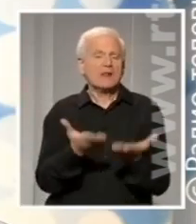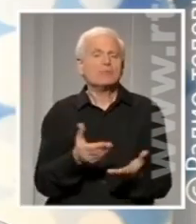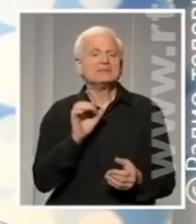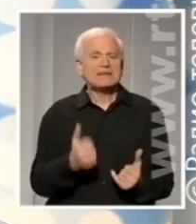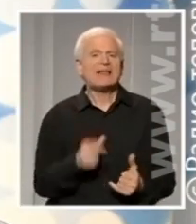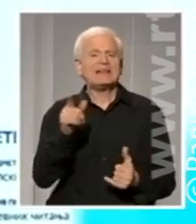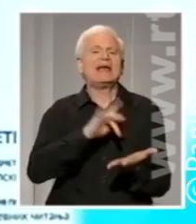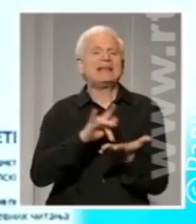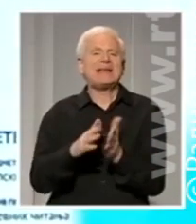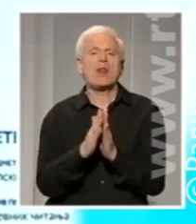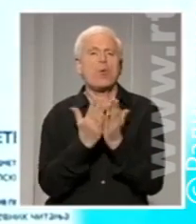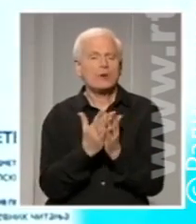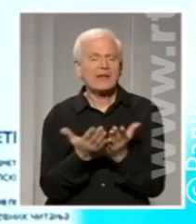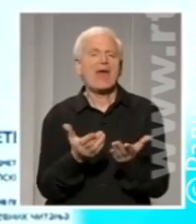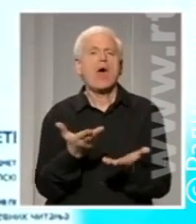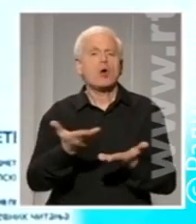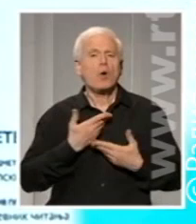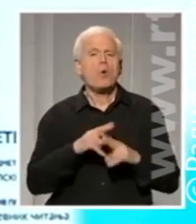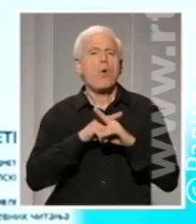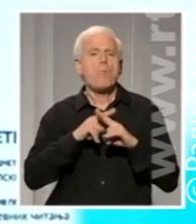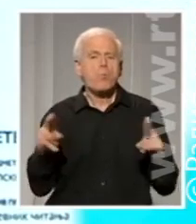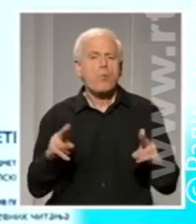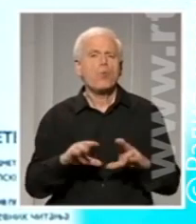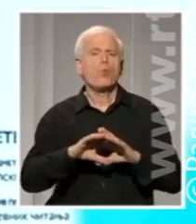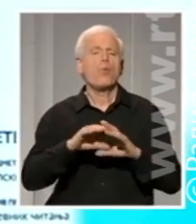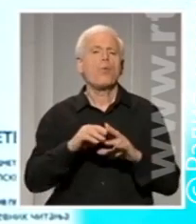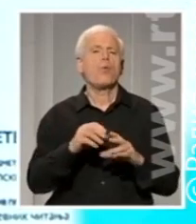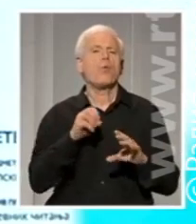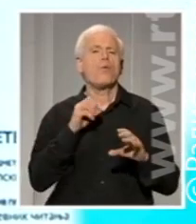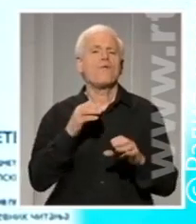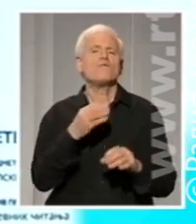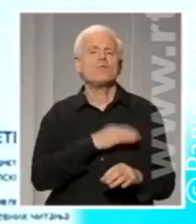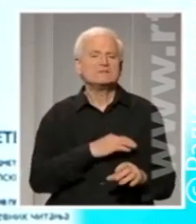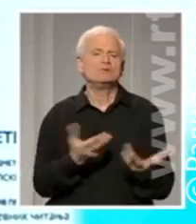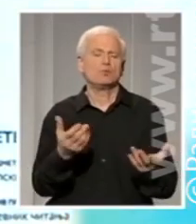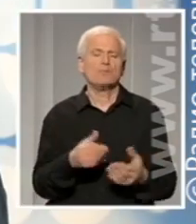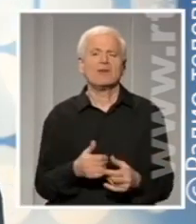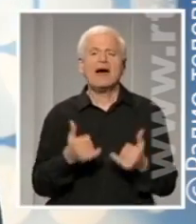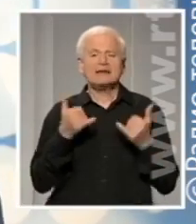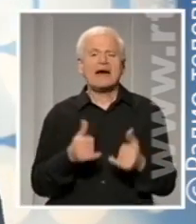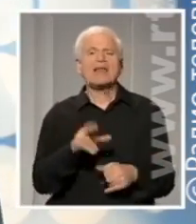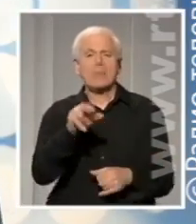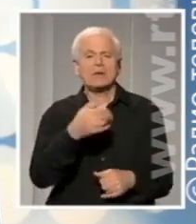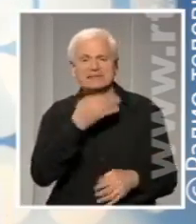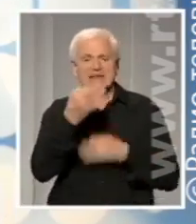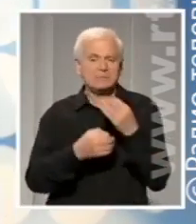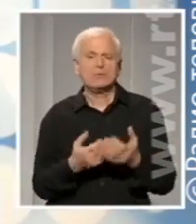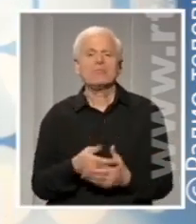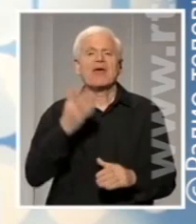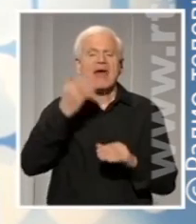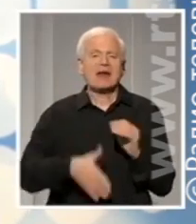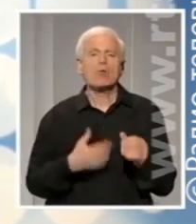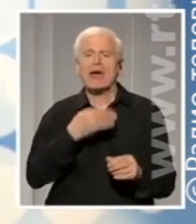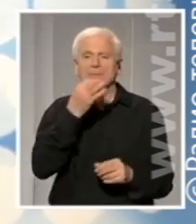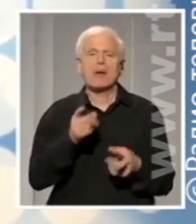digitalni udžbenici dobiju tu jednu svoju punu formu i svoju punu funkcionalnost. Savršena prilika da se ispitaju. I za kraj da